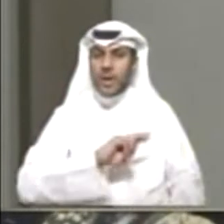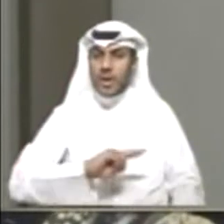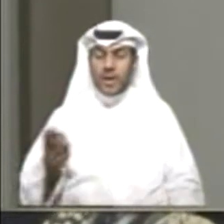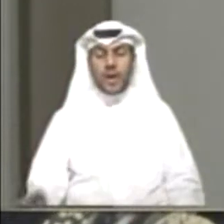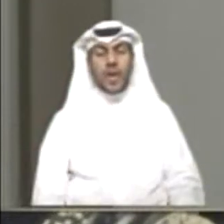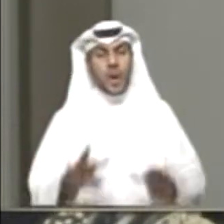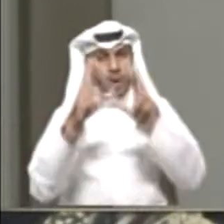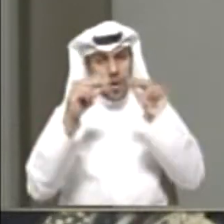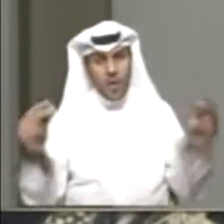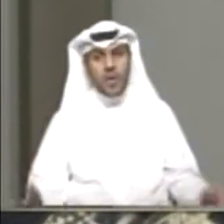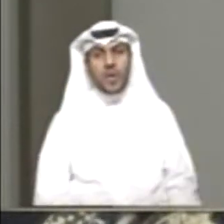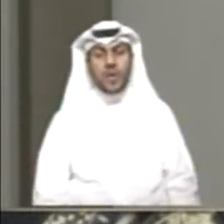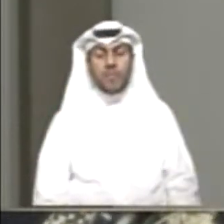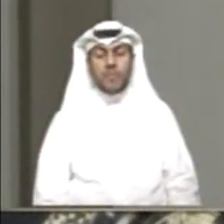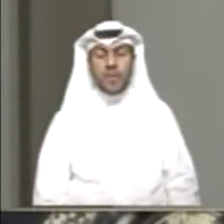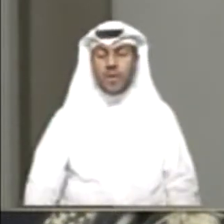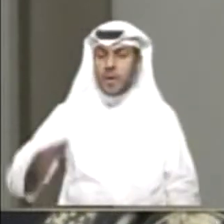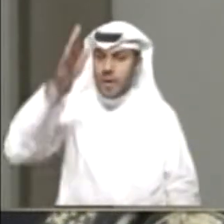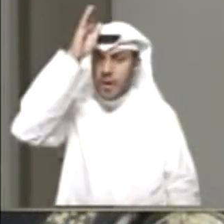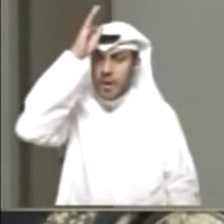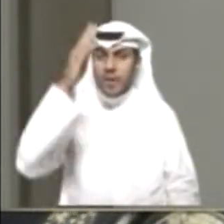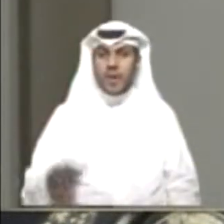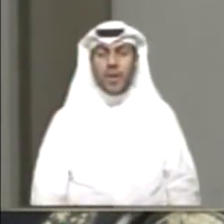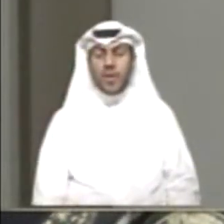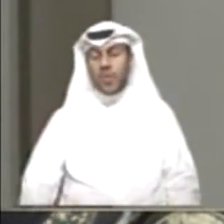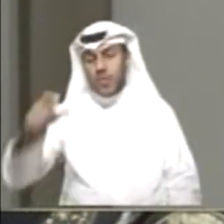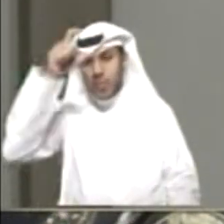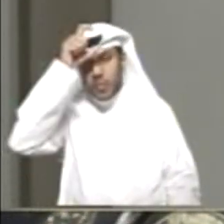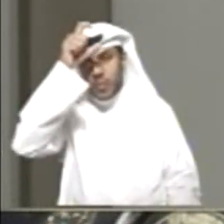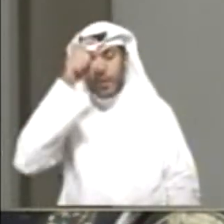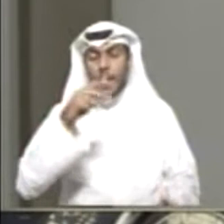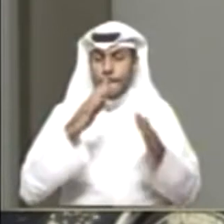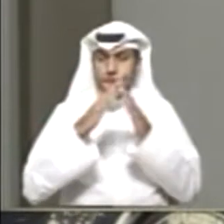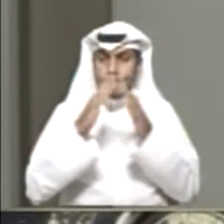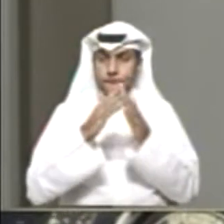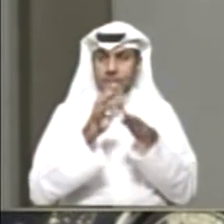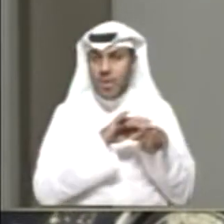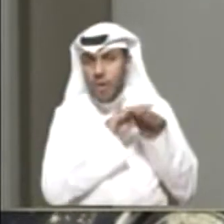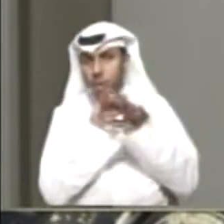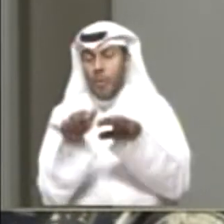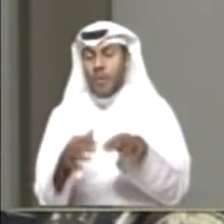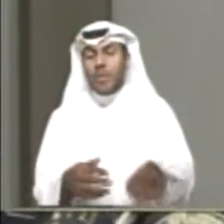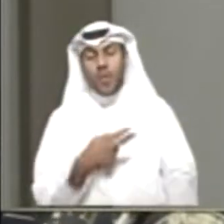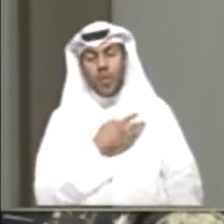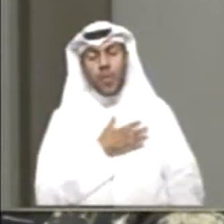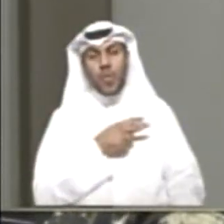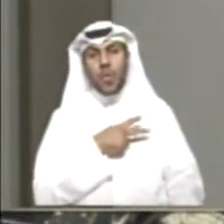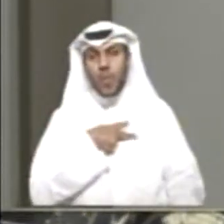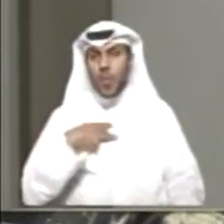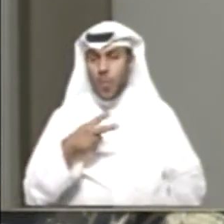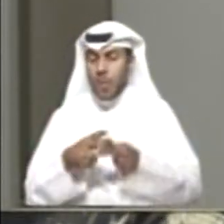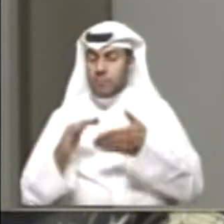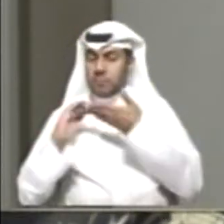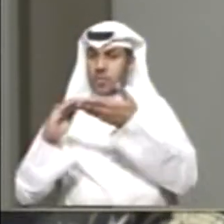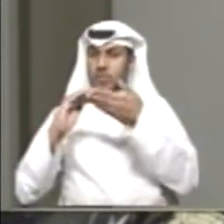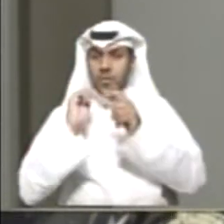وتركيا ومصر والأردن، وكانت للمفوضية شراكة مميزة وناجحة مع دولة الكويت، فبلغت